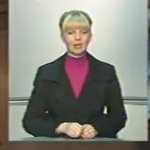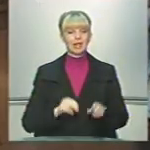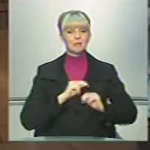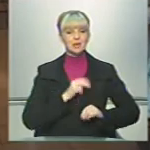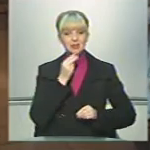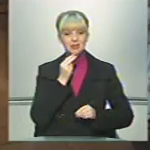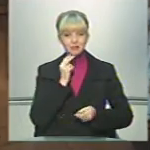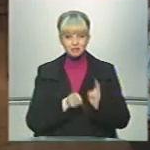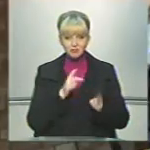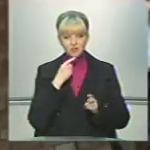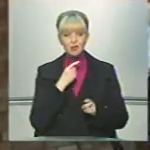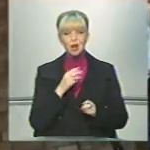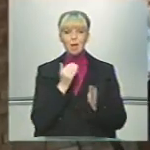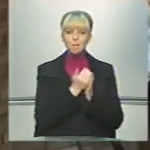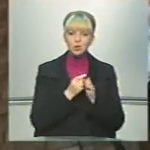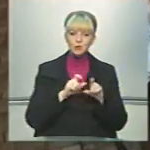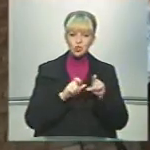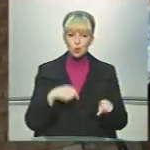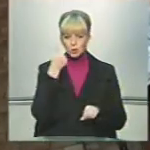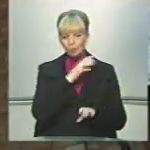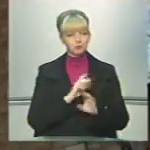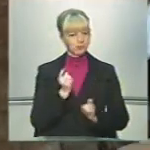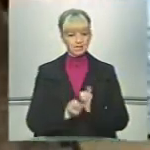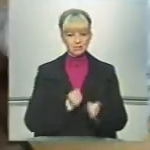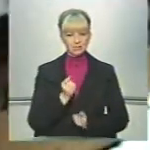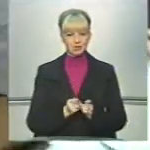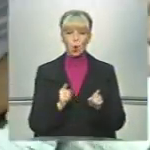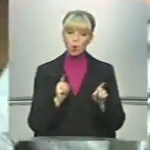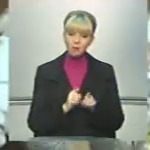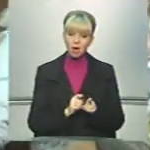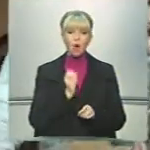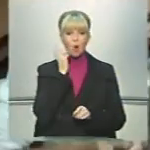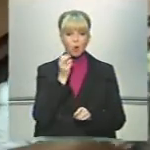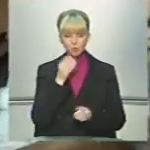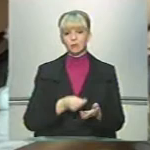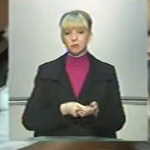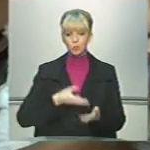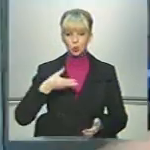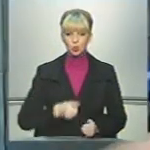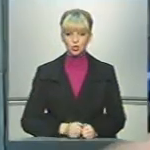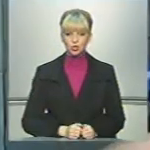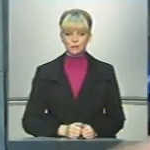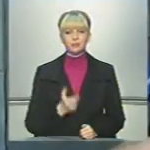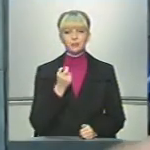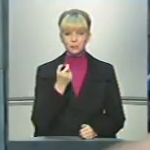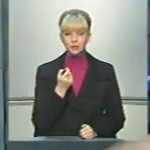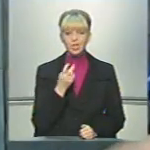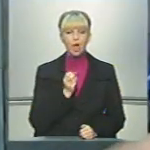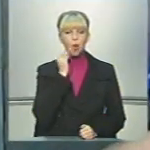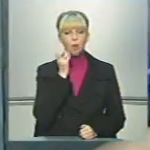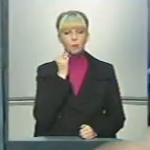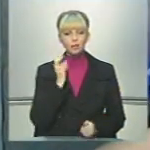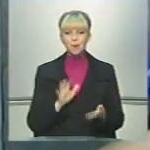Працівники їдальні наголошують, меню у школі цьогоріч не змінювали. Однак обіди подорожчали. Трошечки на